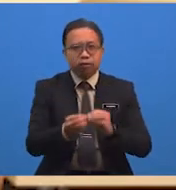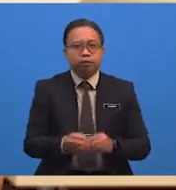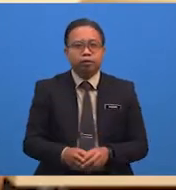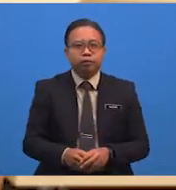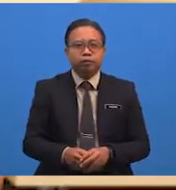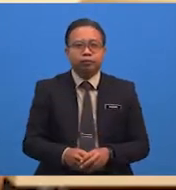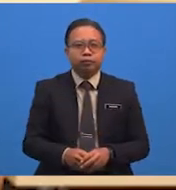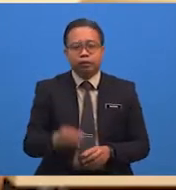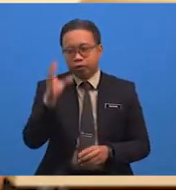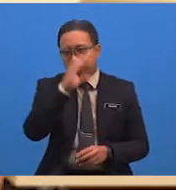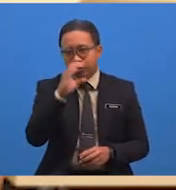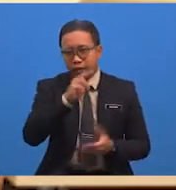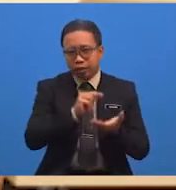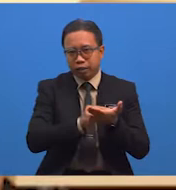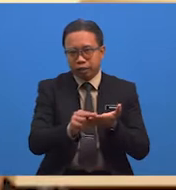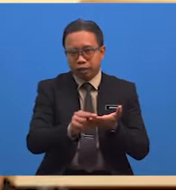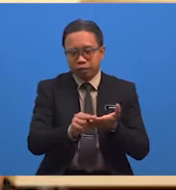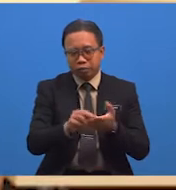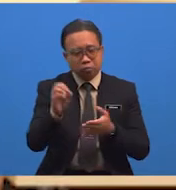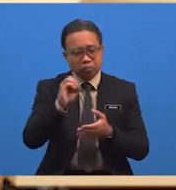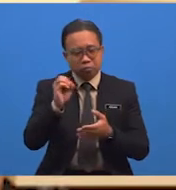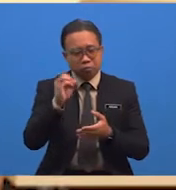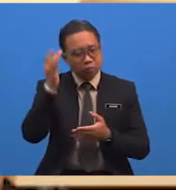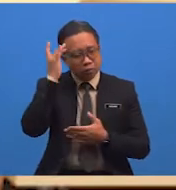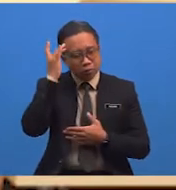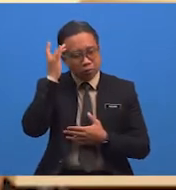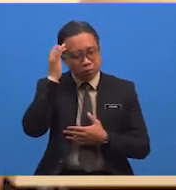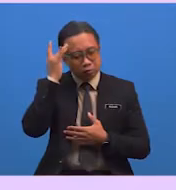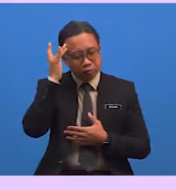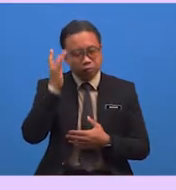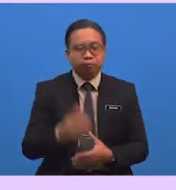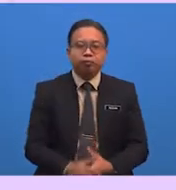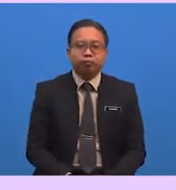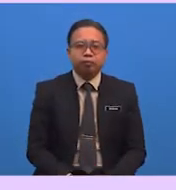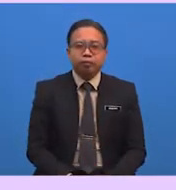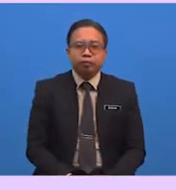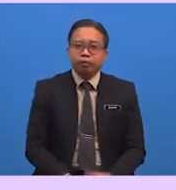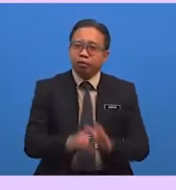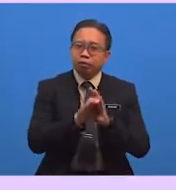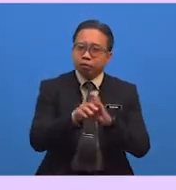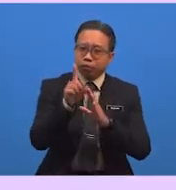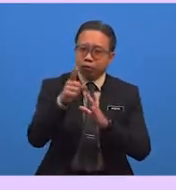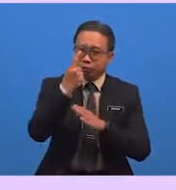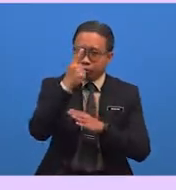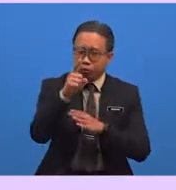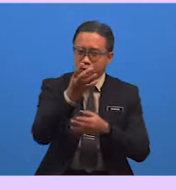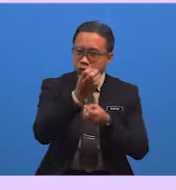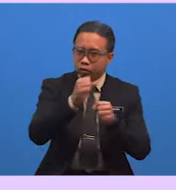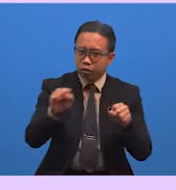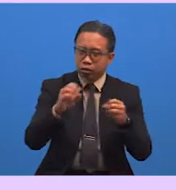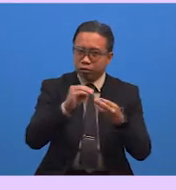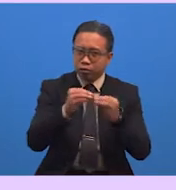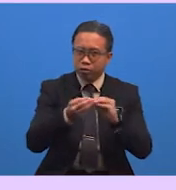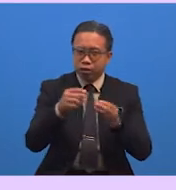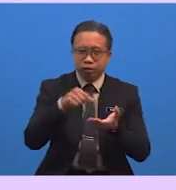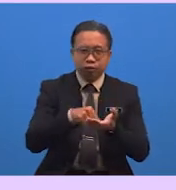masalah, iaitu mencari nilai yang tidak diketahui. Contoh pertama untuk penyelesaian